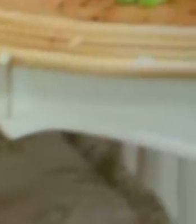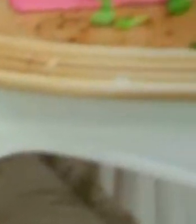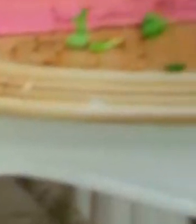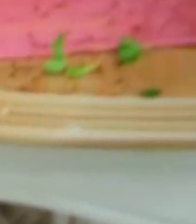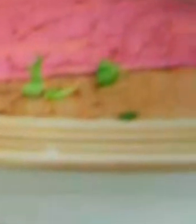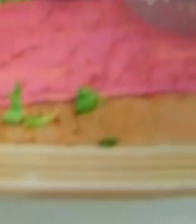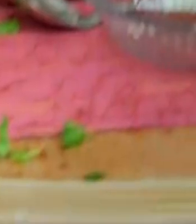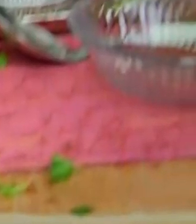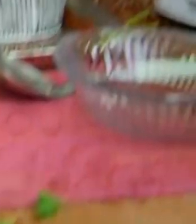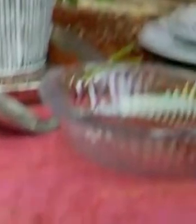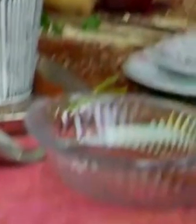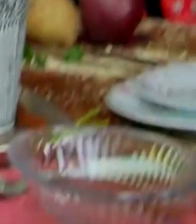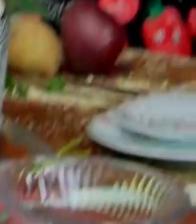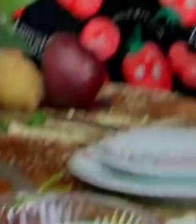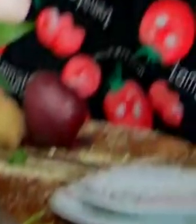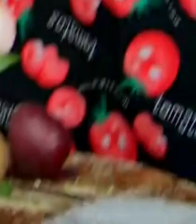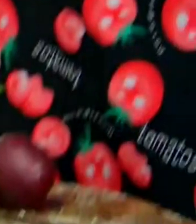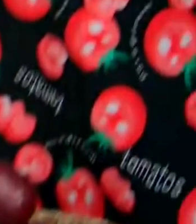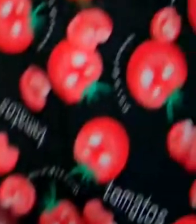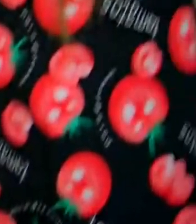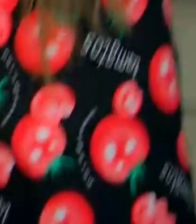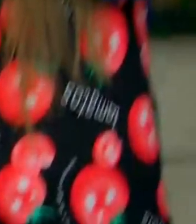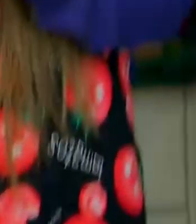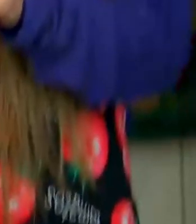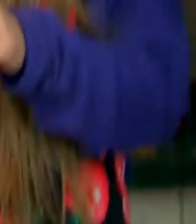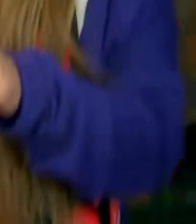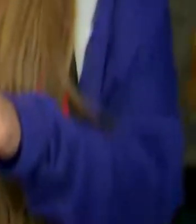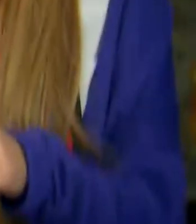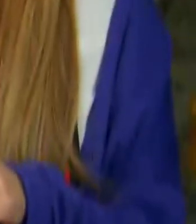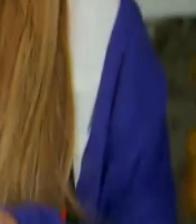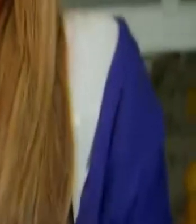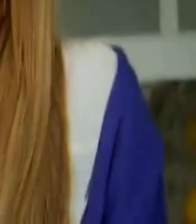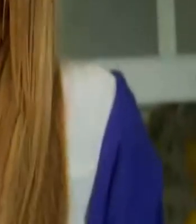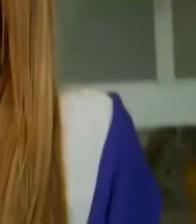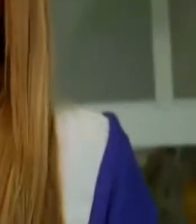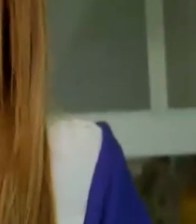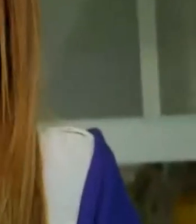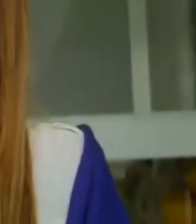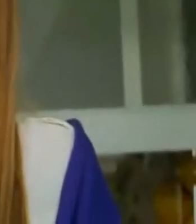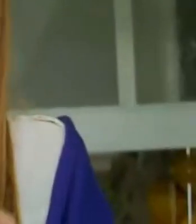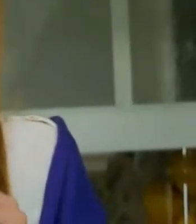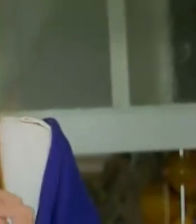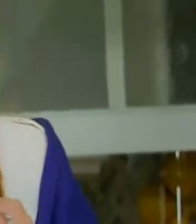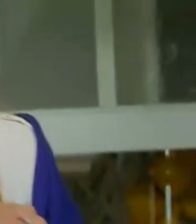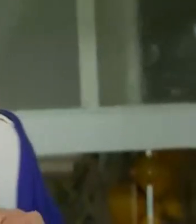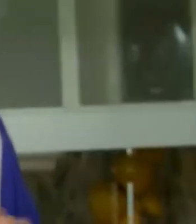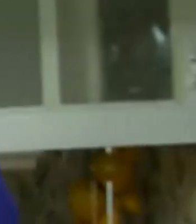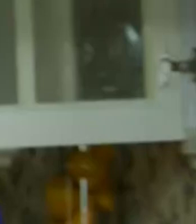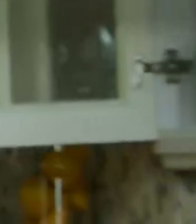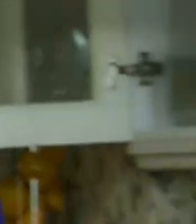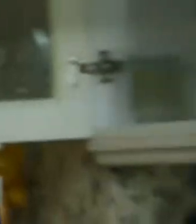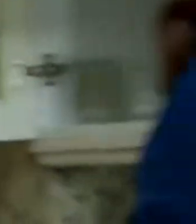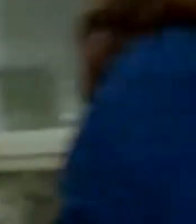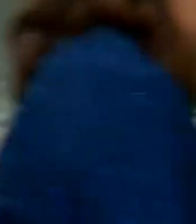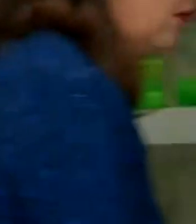Soğan patates kabukları, mercimekler, olmaması gereken her şey yerde. Serpil ile Rüyam ikilisi mutfaktalar. Serpil ocağın başında.